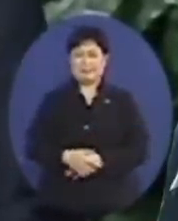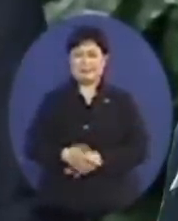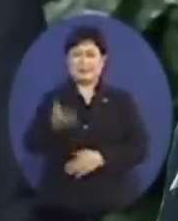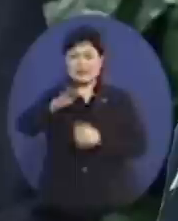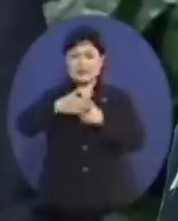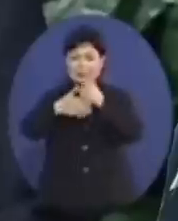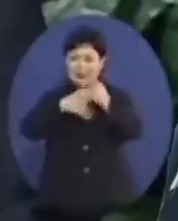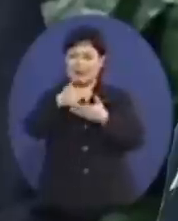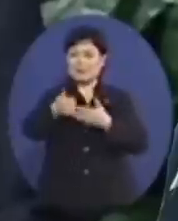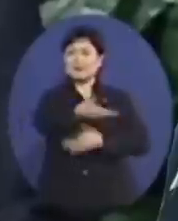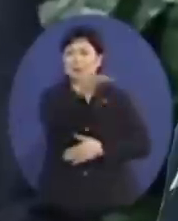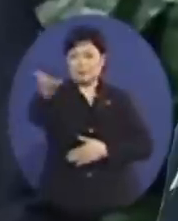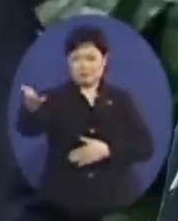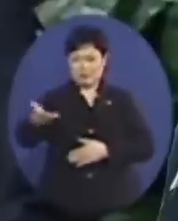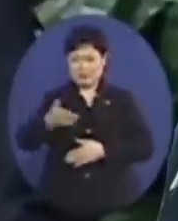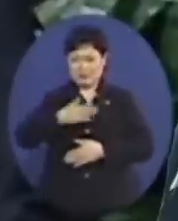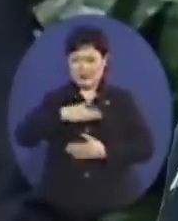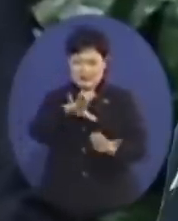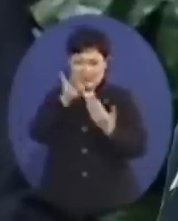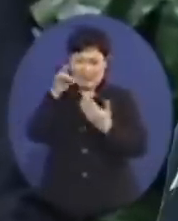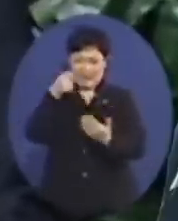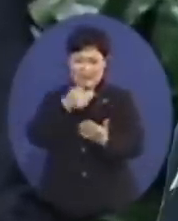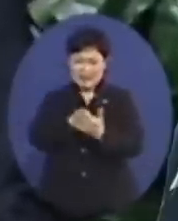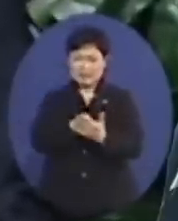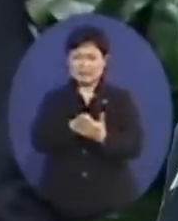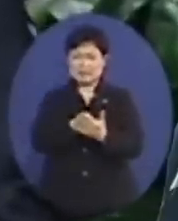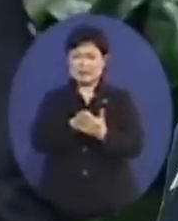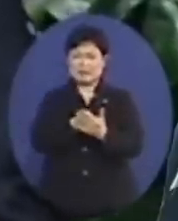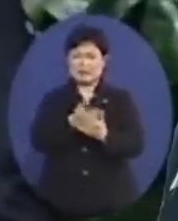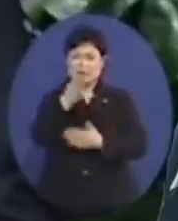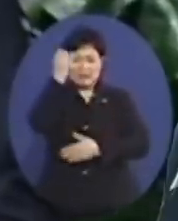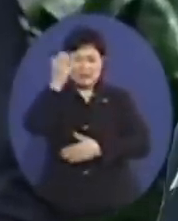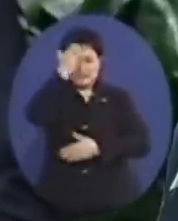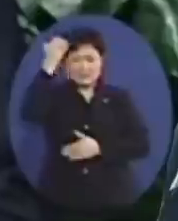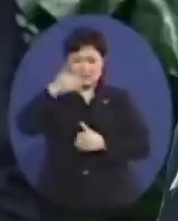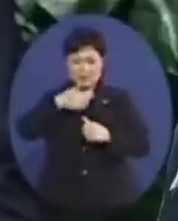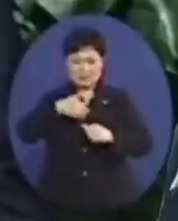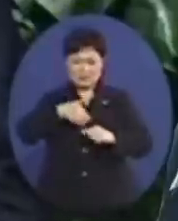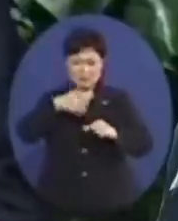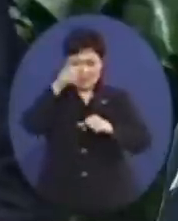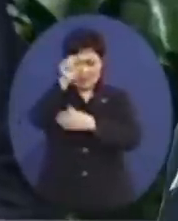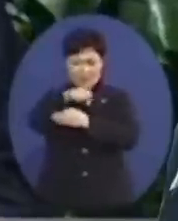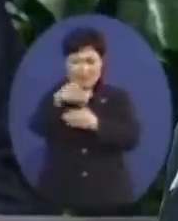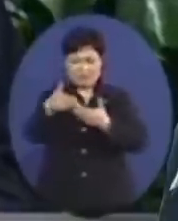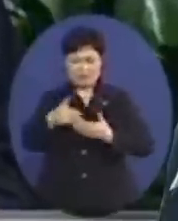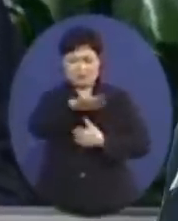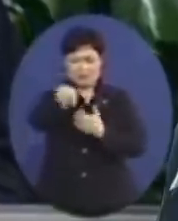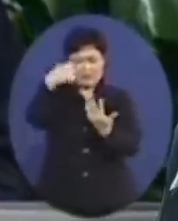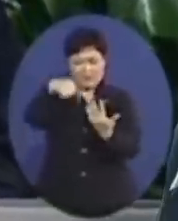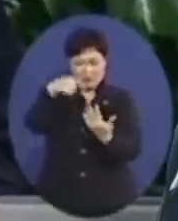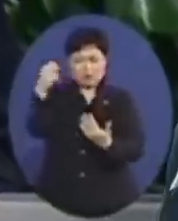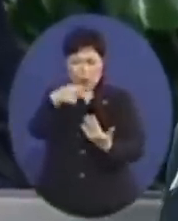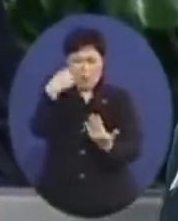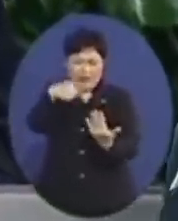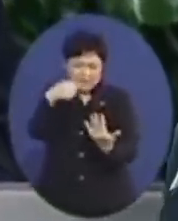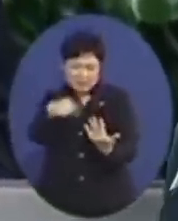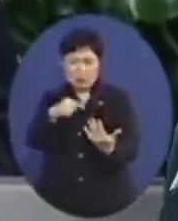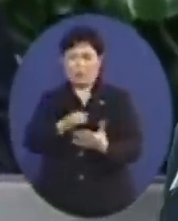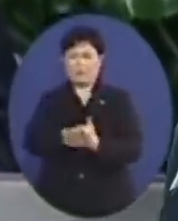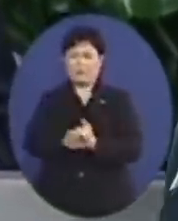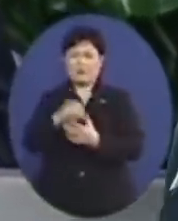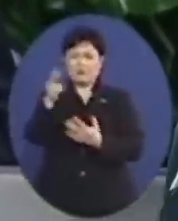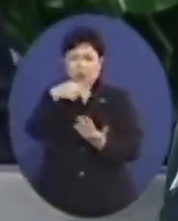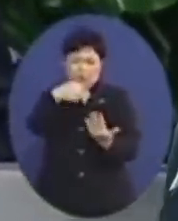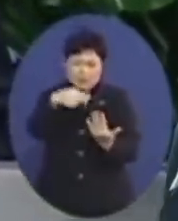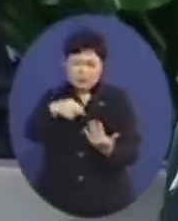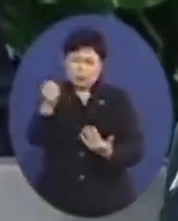그러므로 하나님이 여러분과 나를 택하셔서 성령을 보내셔서 우리를 가르치고 또 가르치시고